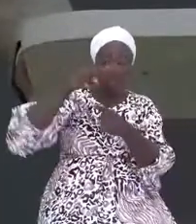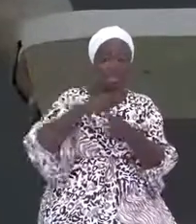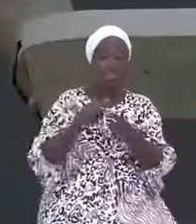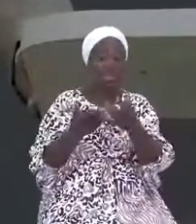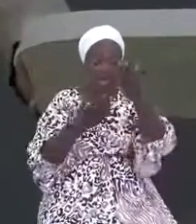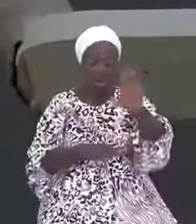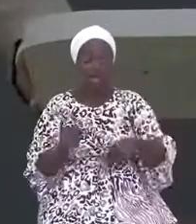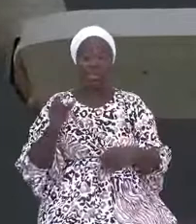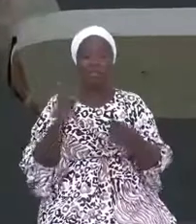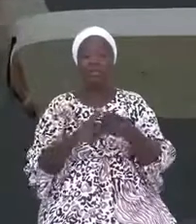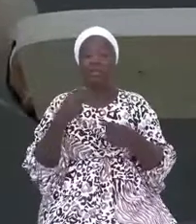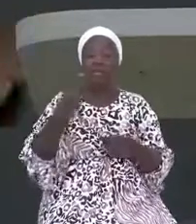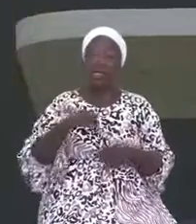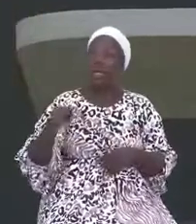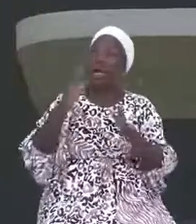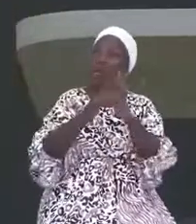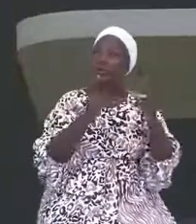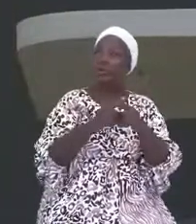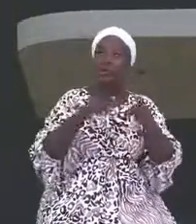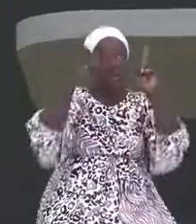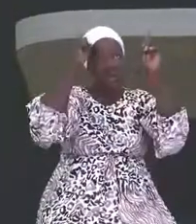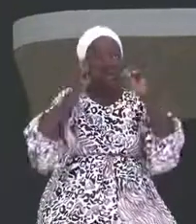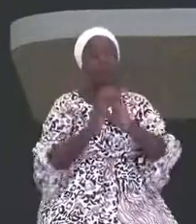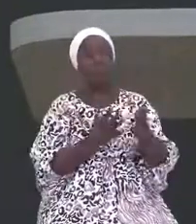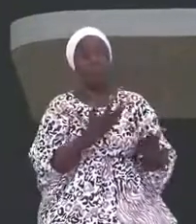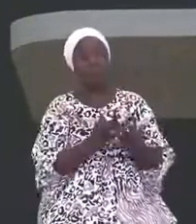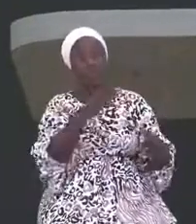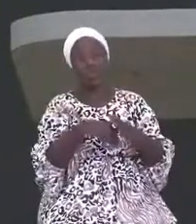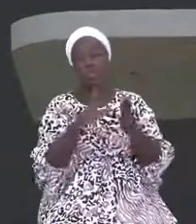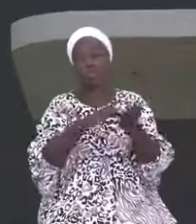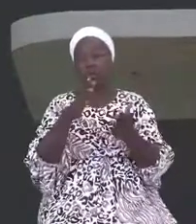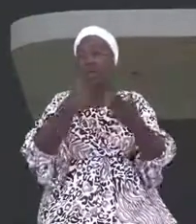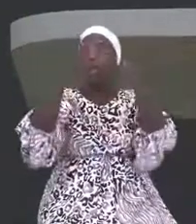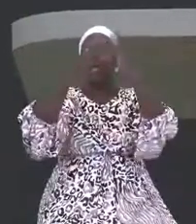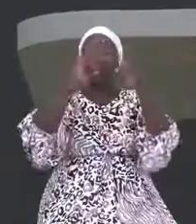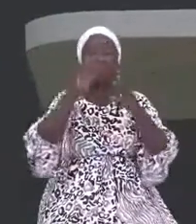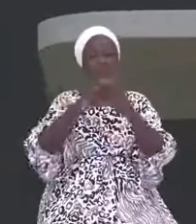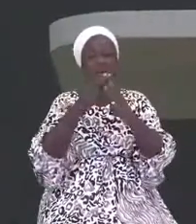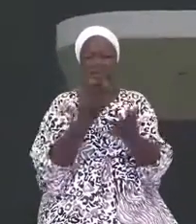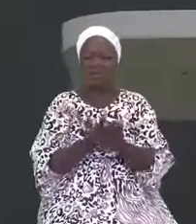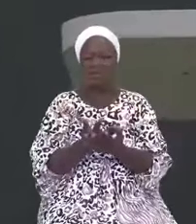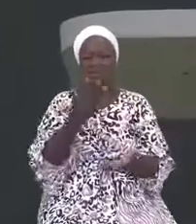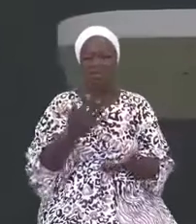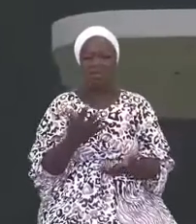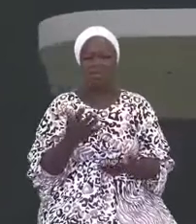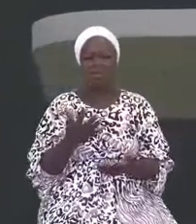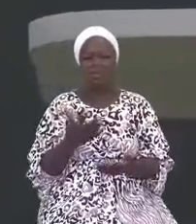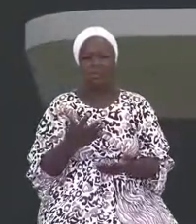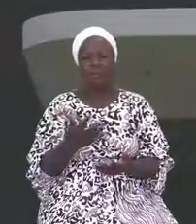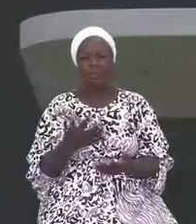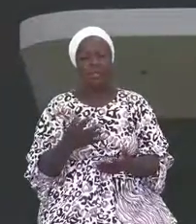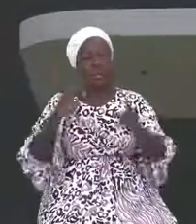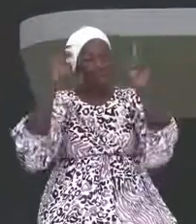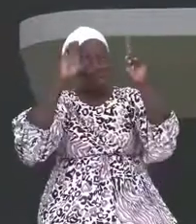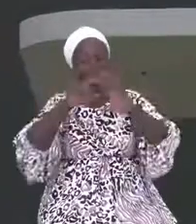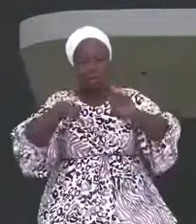passent dans l'éternité selon sa richesse avec gloire le ciel est si riche il pourra à